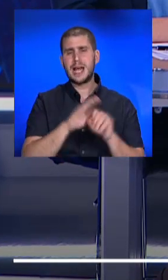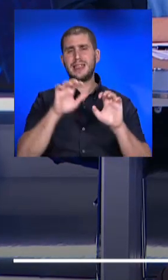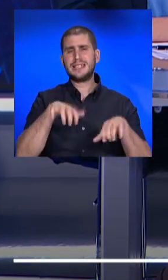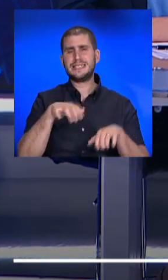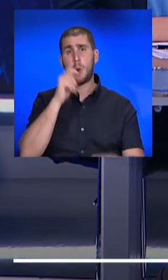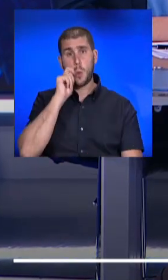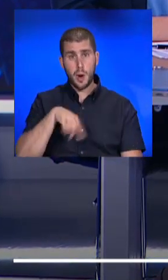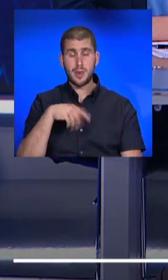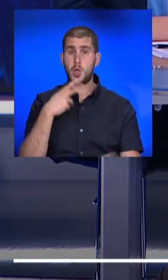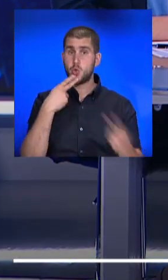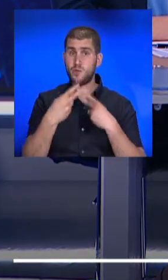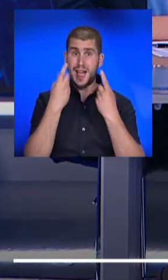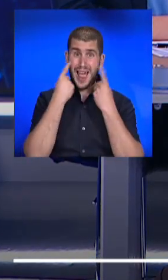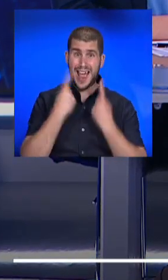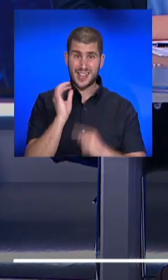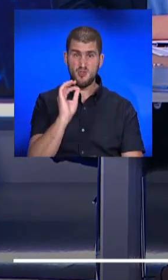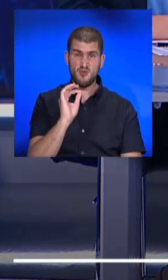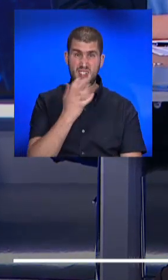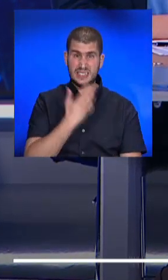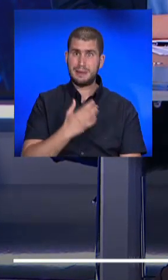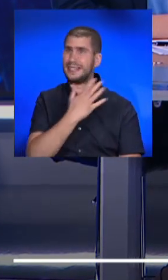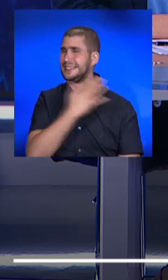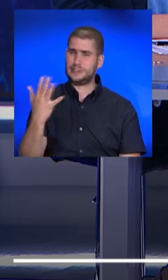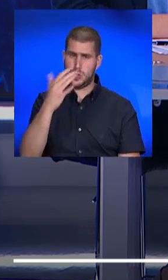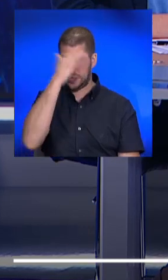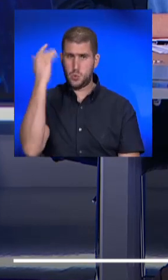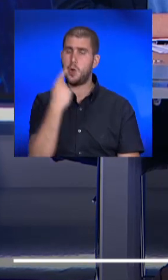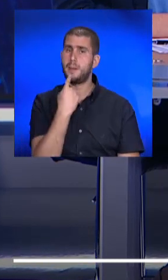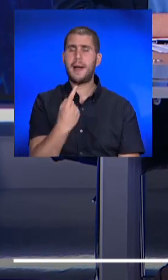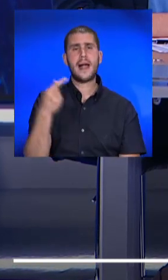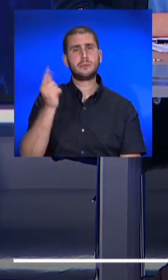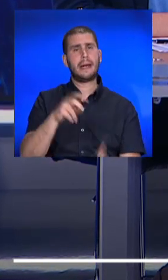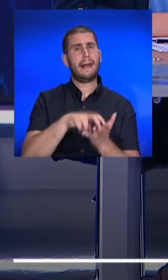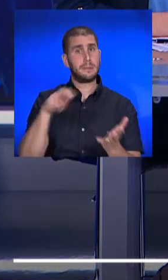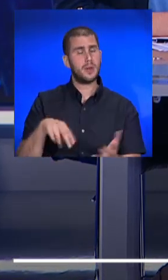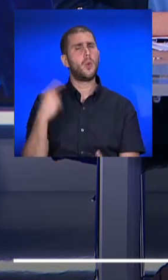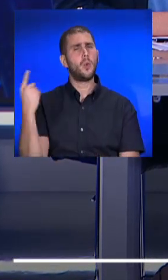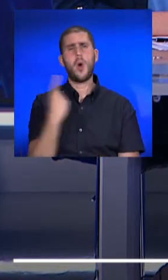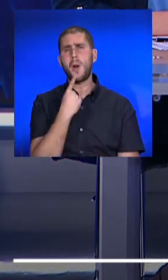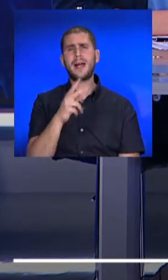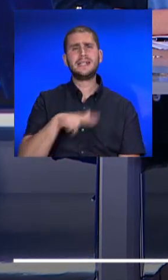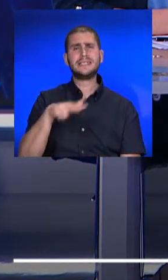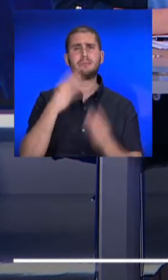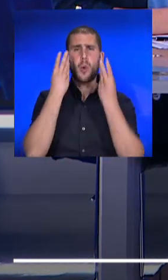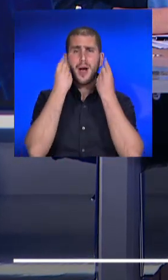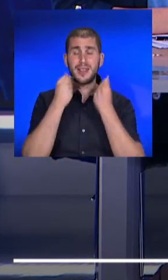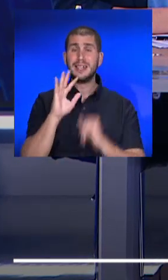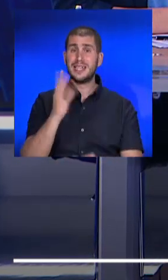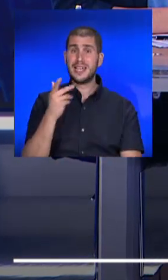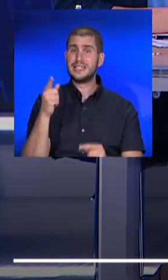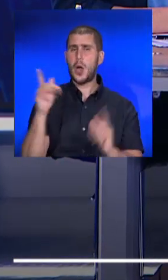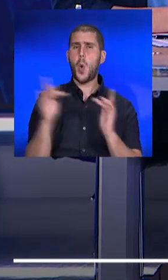התגובה החרדית, התגובה של ליצמן, קיצונית מאוד. הוא אומר, גם זו צריך להתפטר, והוא בעצם אומר לציבור החרדי, הנה האויב